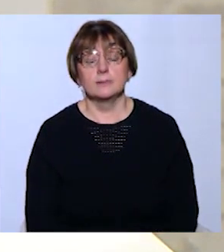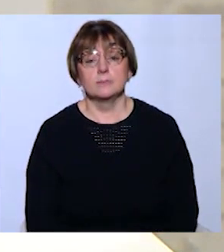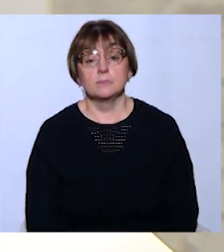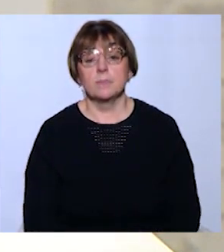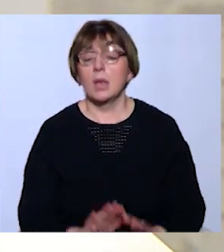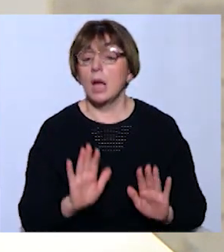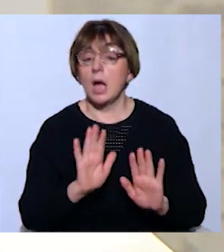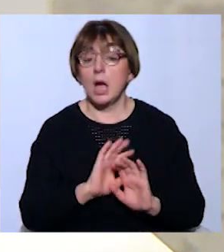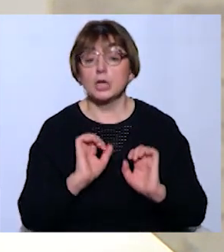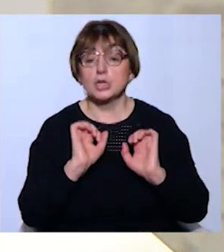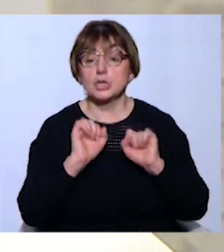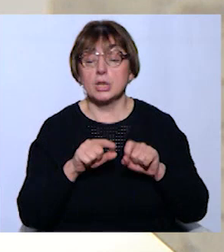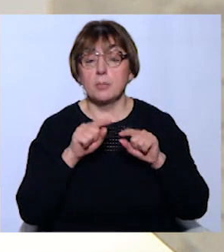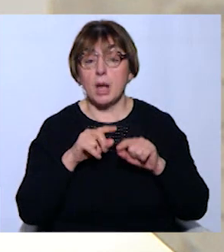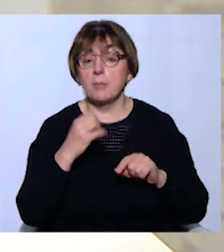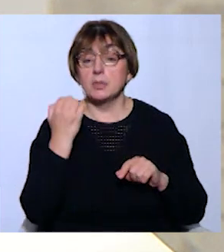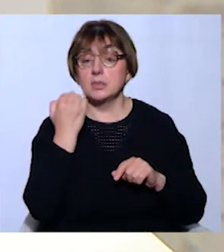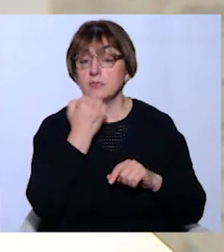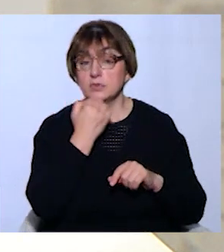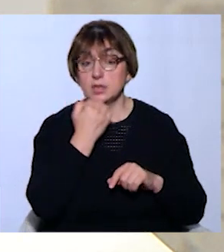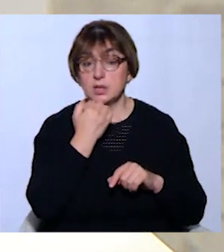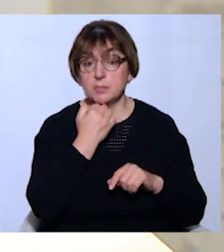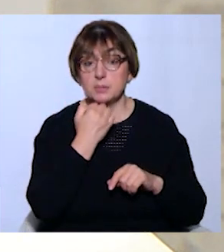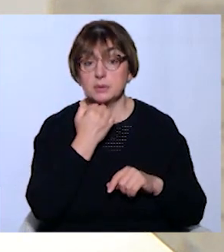არ შეიძლება რომ ამ ნივთიერებებით